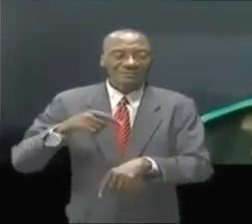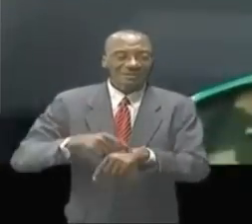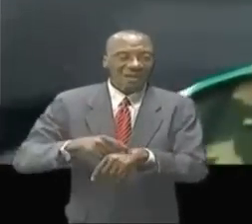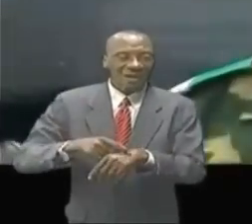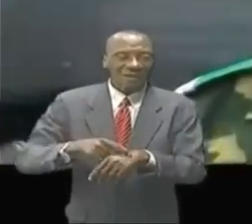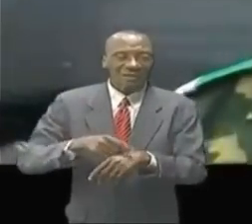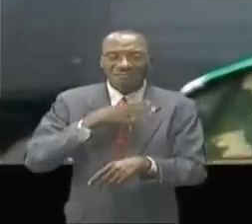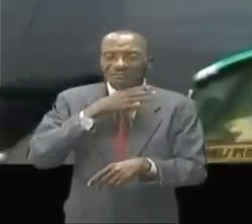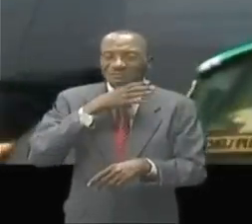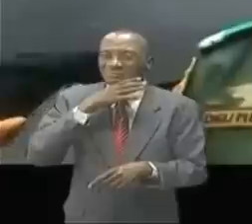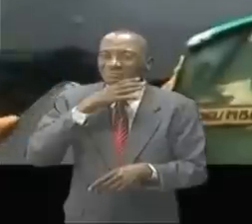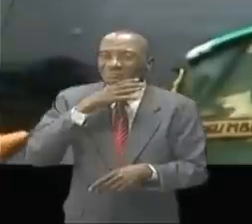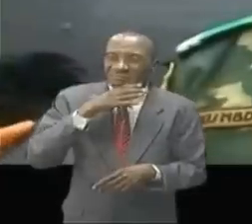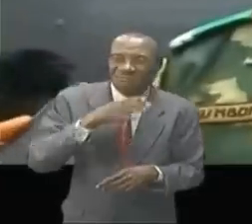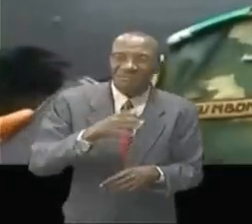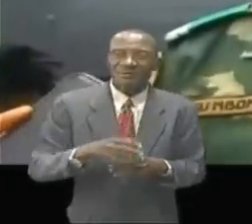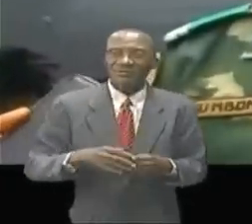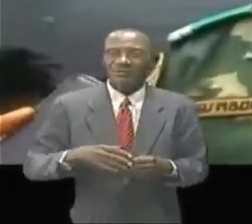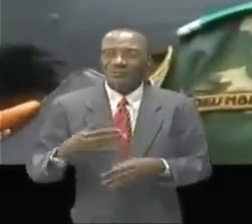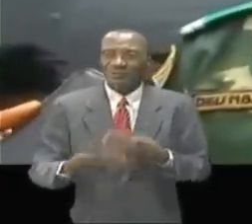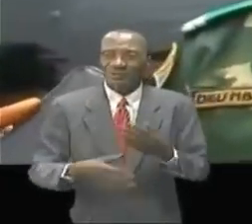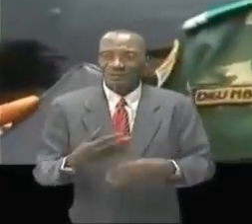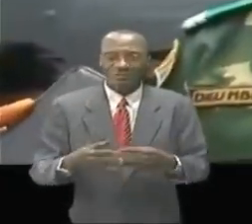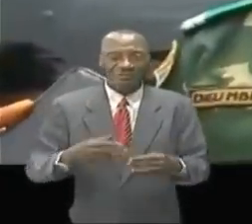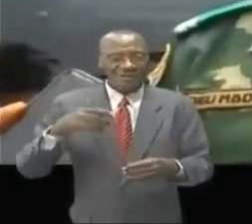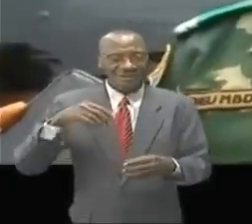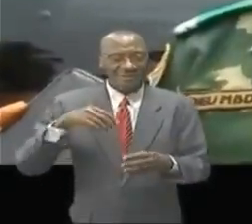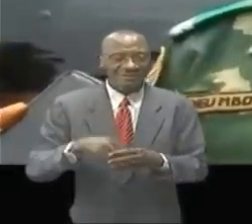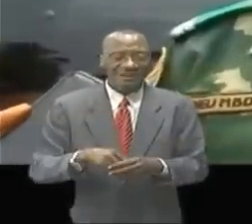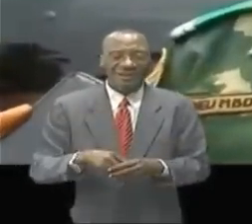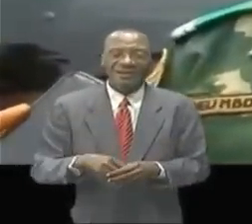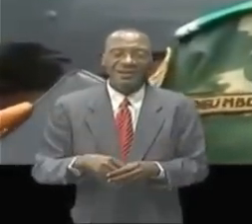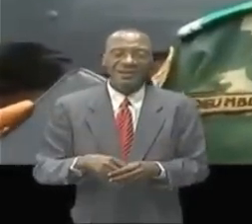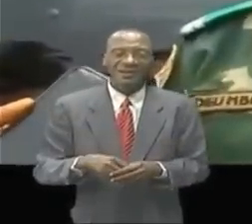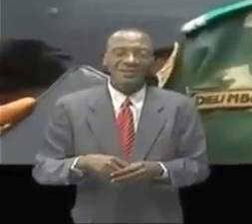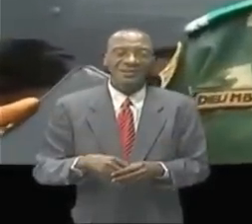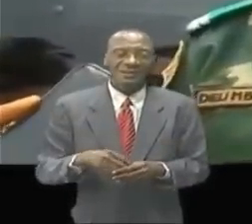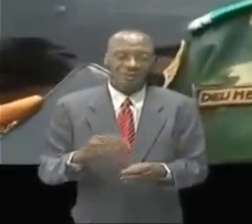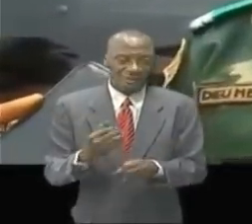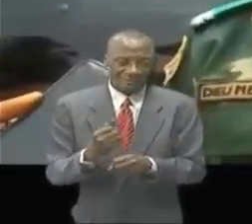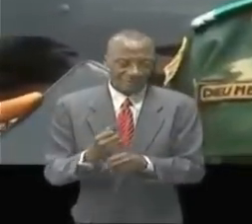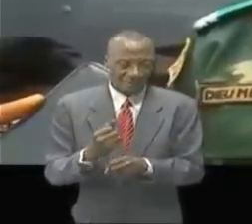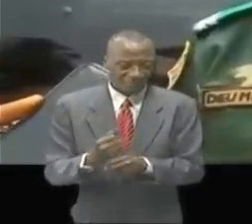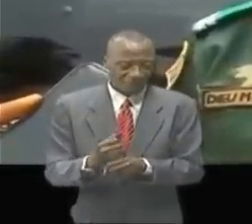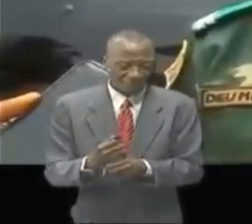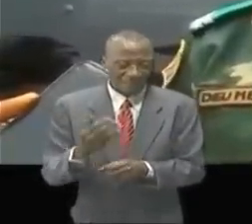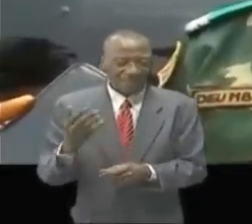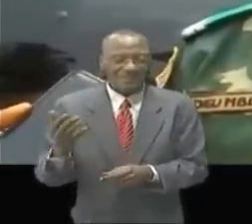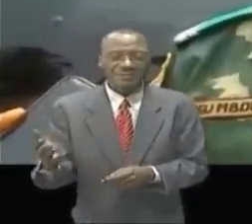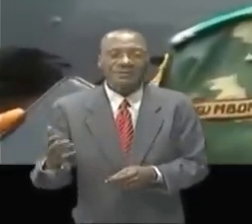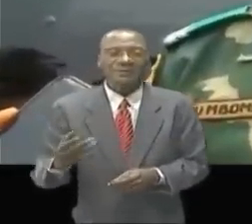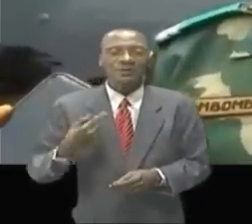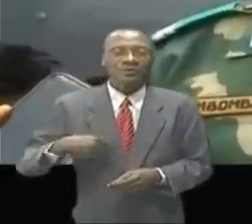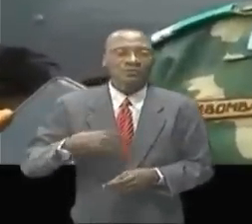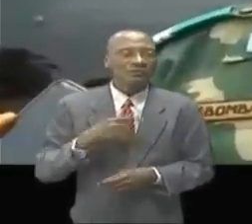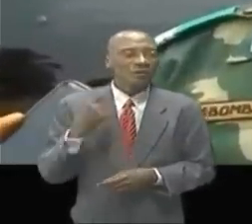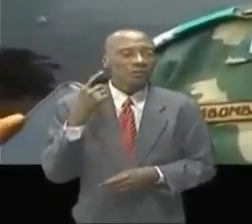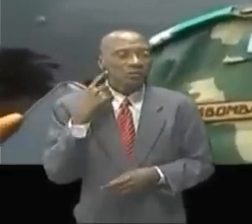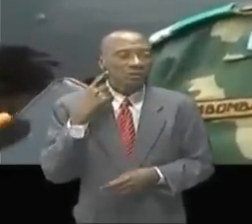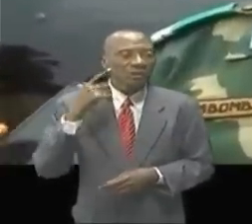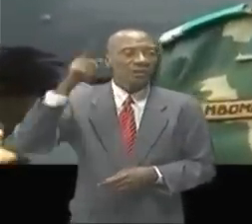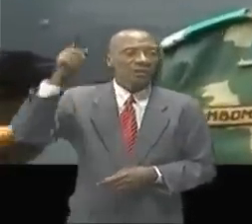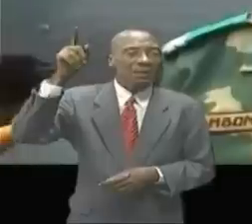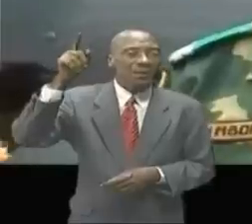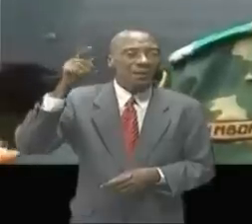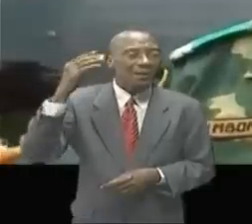j'ai travaillé dans la salle d'opération, alors, en 2018, quand j'ai entendu qu'à l'ISTEM Mbandaka, il y a une option qui venait de s'ouvrir,